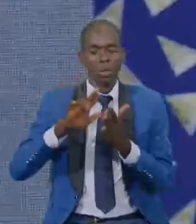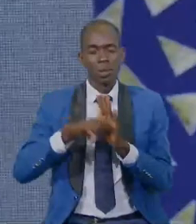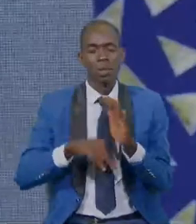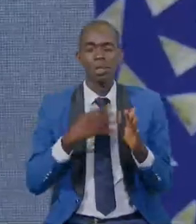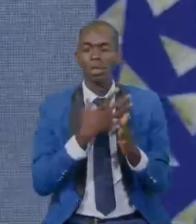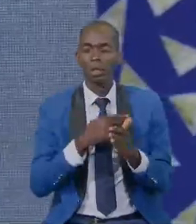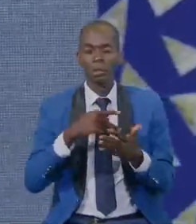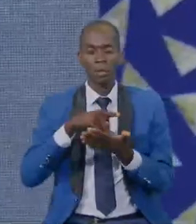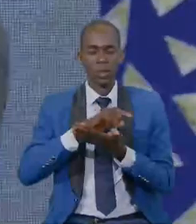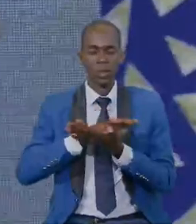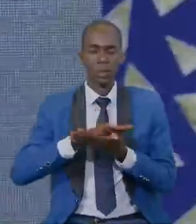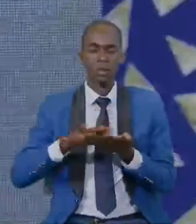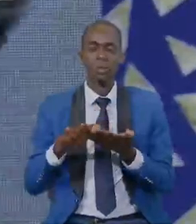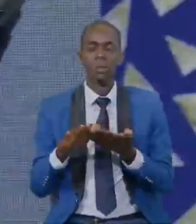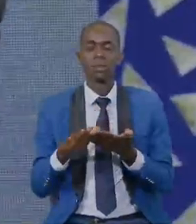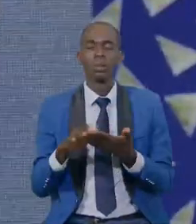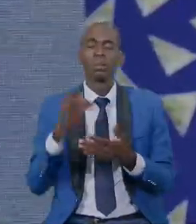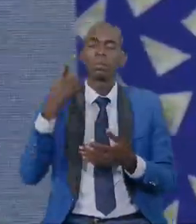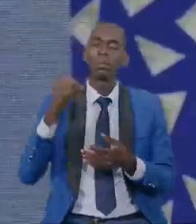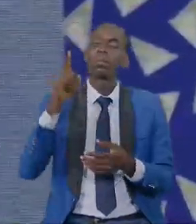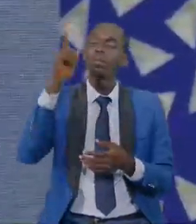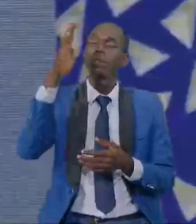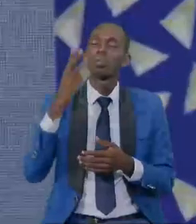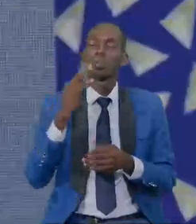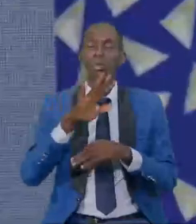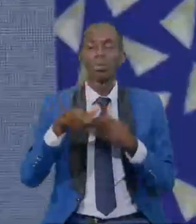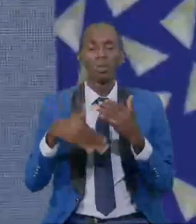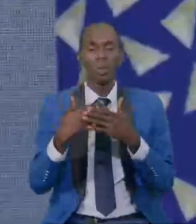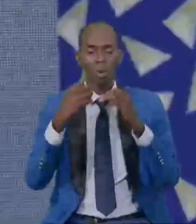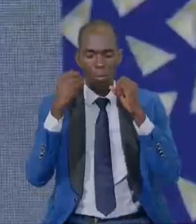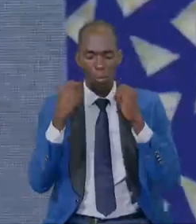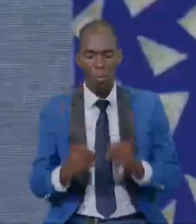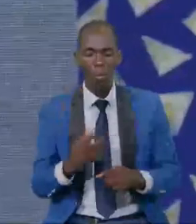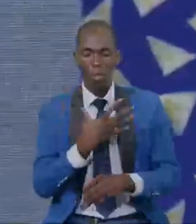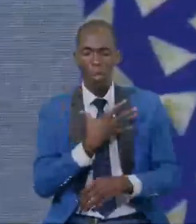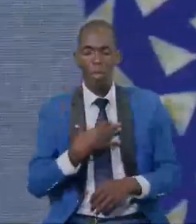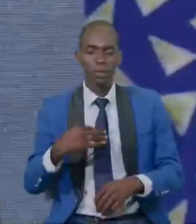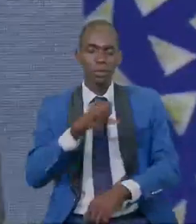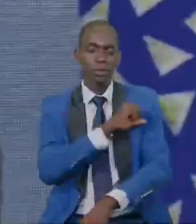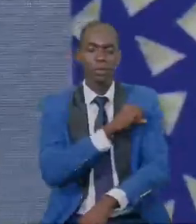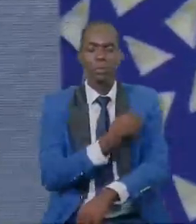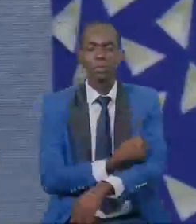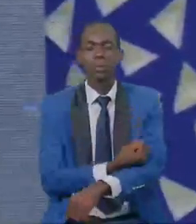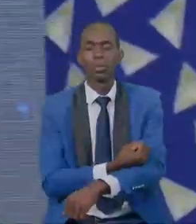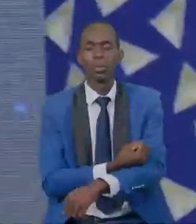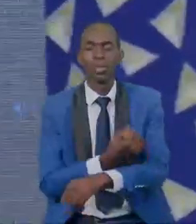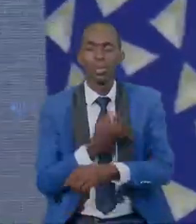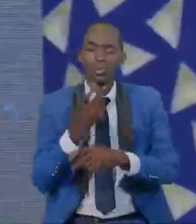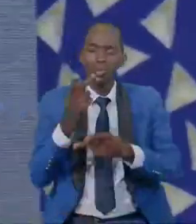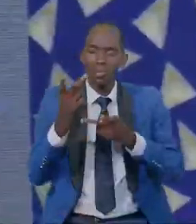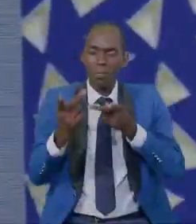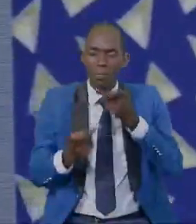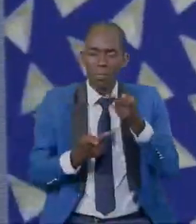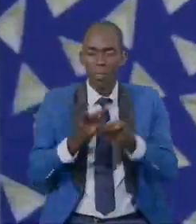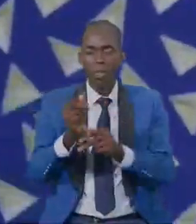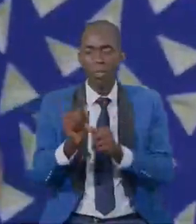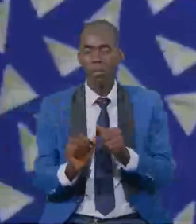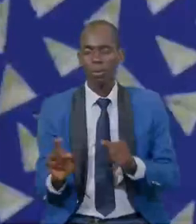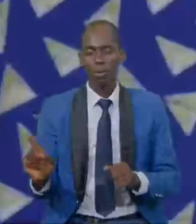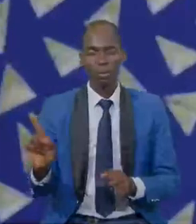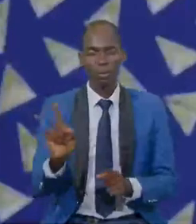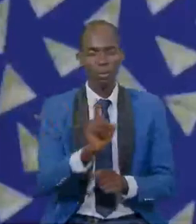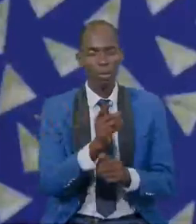Le Dieu de sainteté et de pureté. Le Dieu de toute puissance et de tout pouvoir.